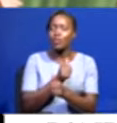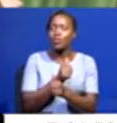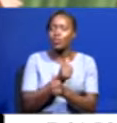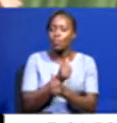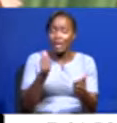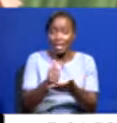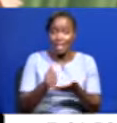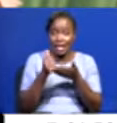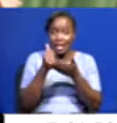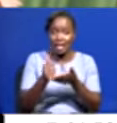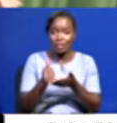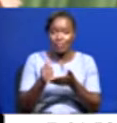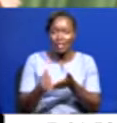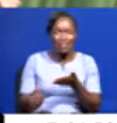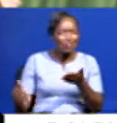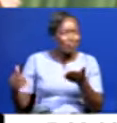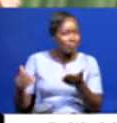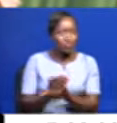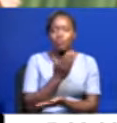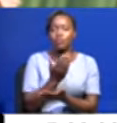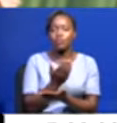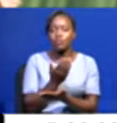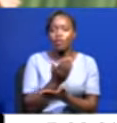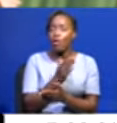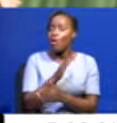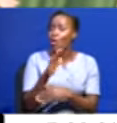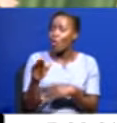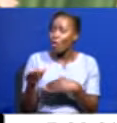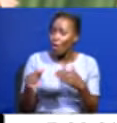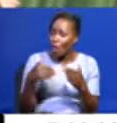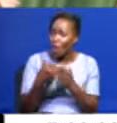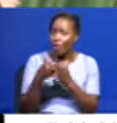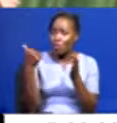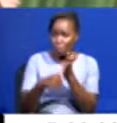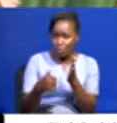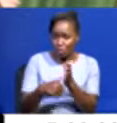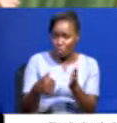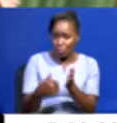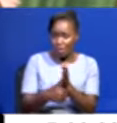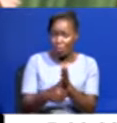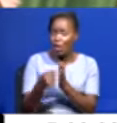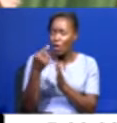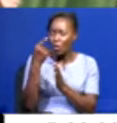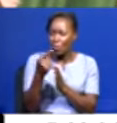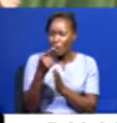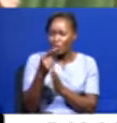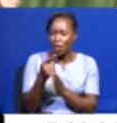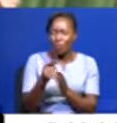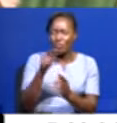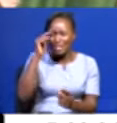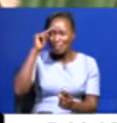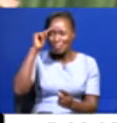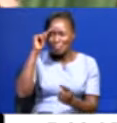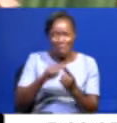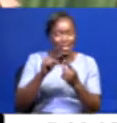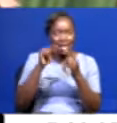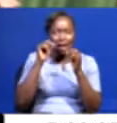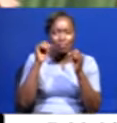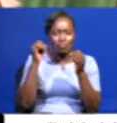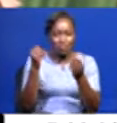us get rid of this problem that is one of the major cancers